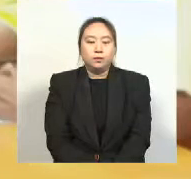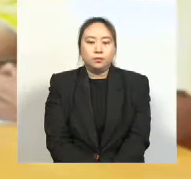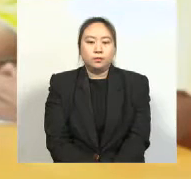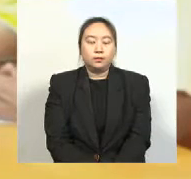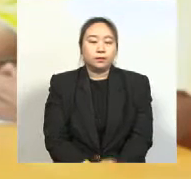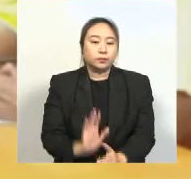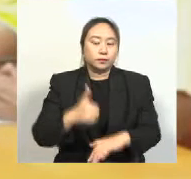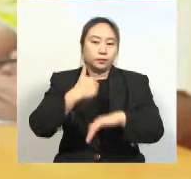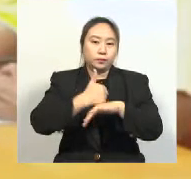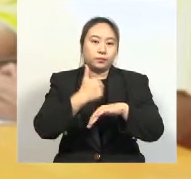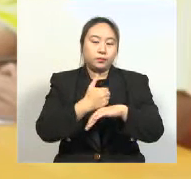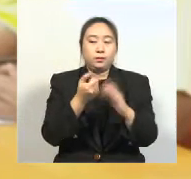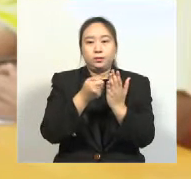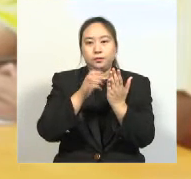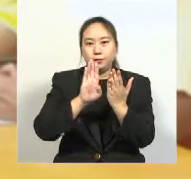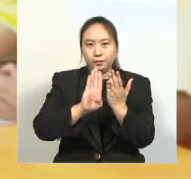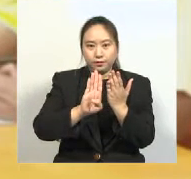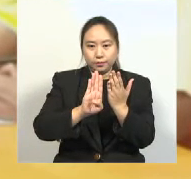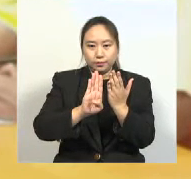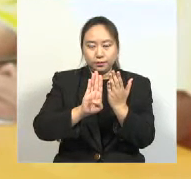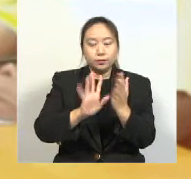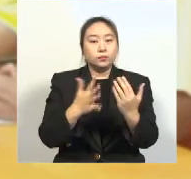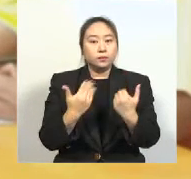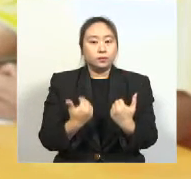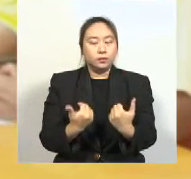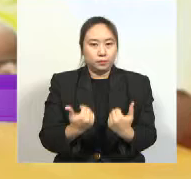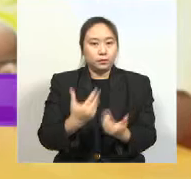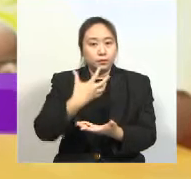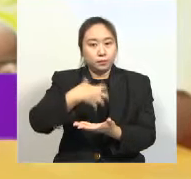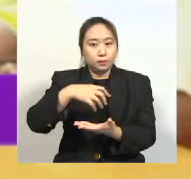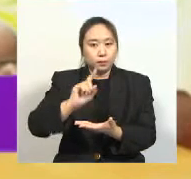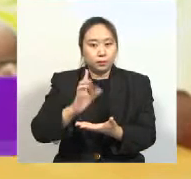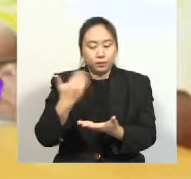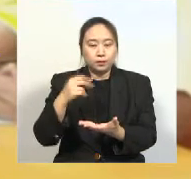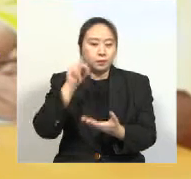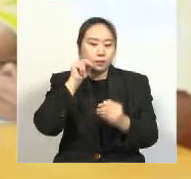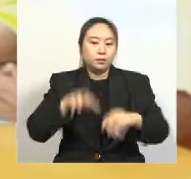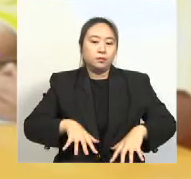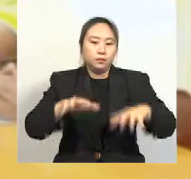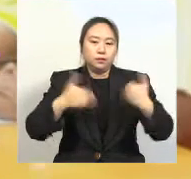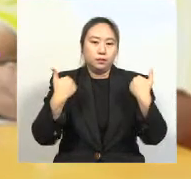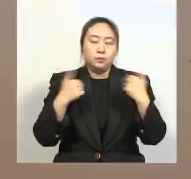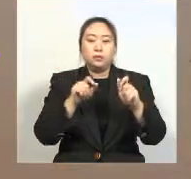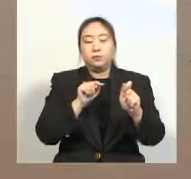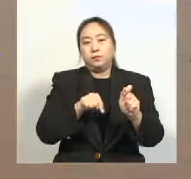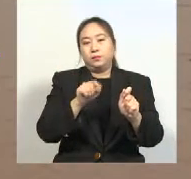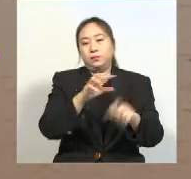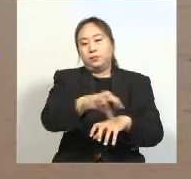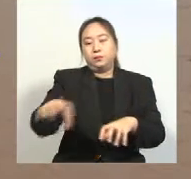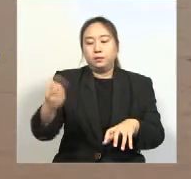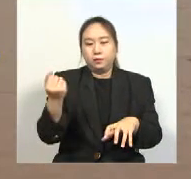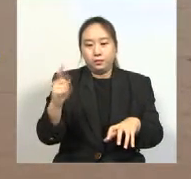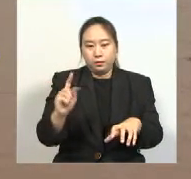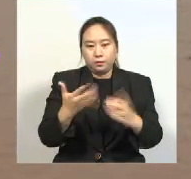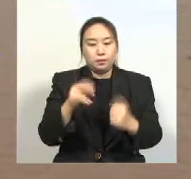นายสุกริตวิทูลผู้ว่าราชการจังหวัดอุบลราชธานีตอนนี้ได้เปิดเผยว่ายังคงมีน้ำท่วมอยู่11อำเภอด้วยกันและก็ส